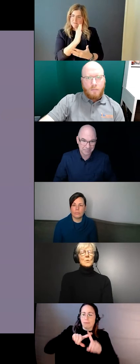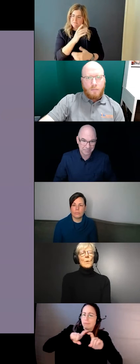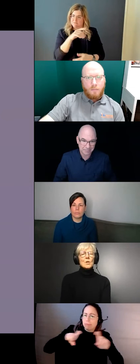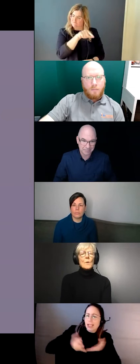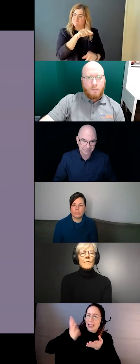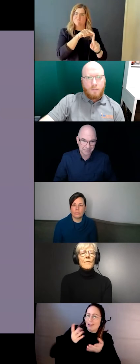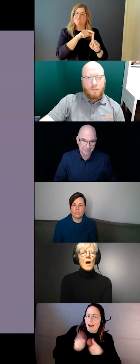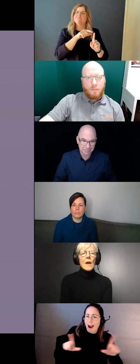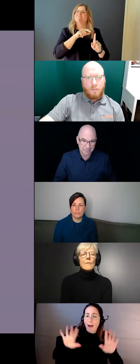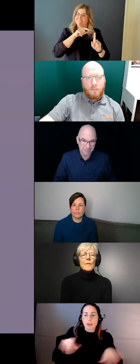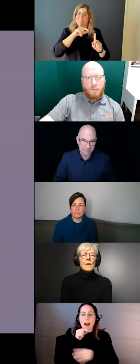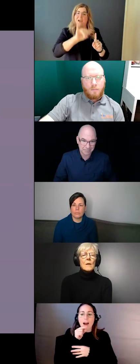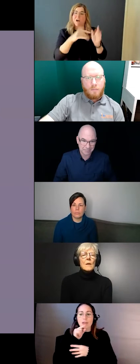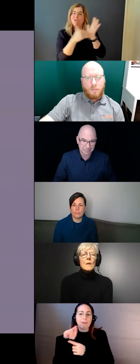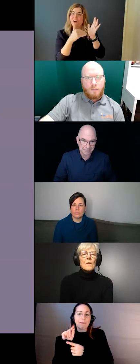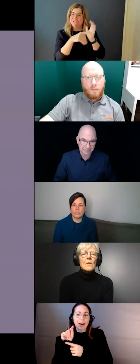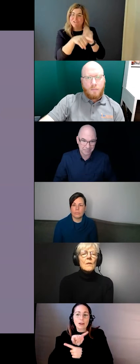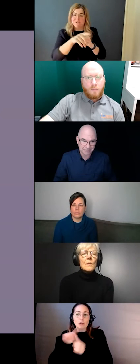et 25,